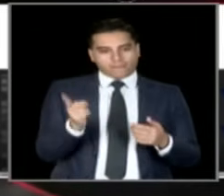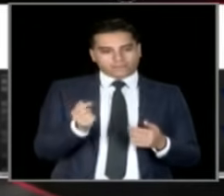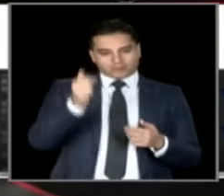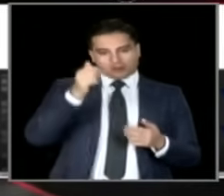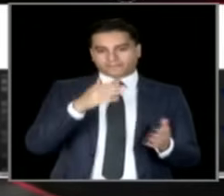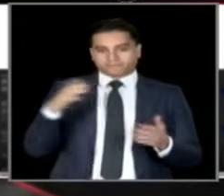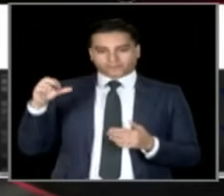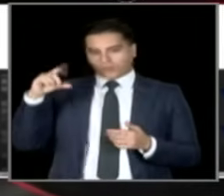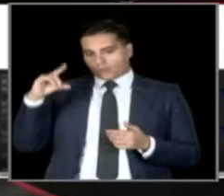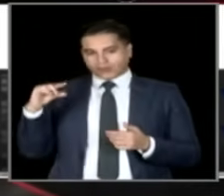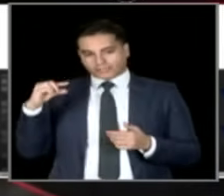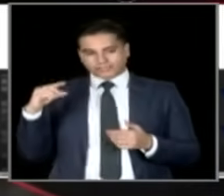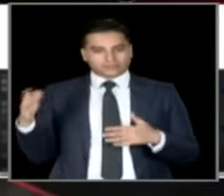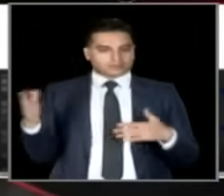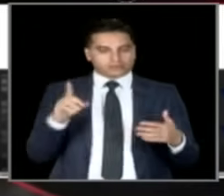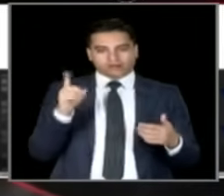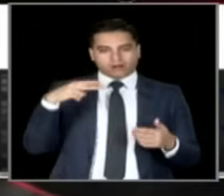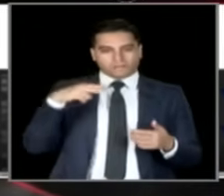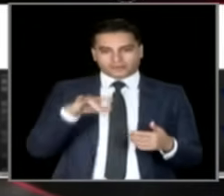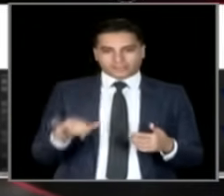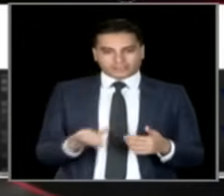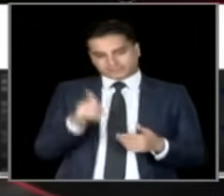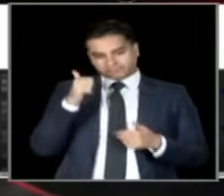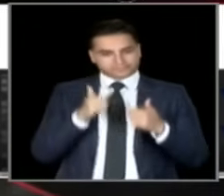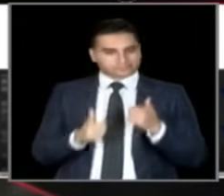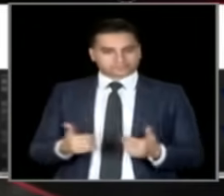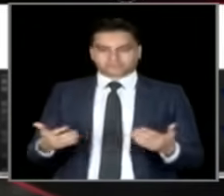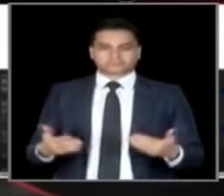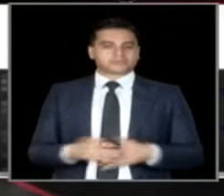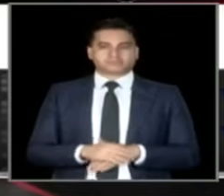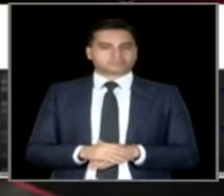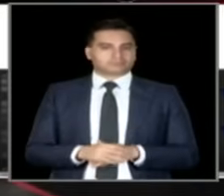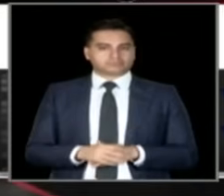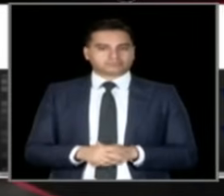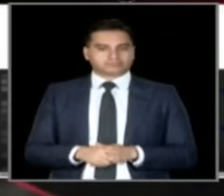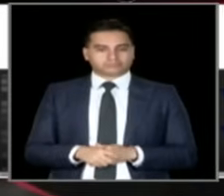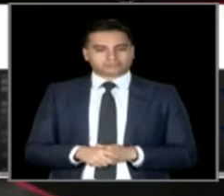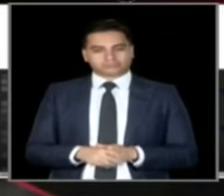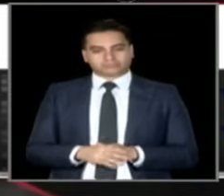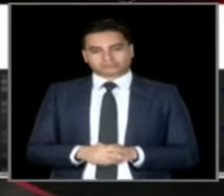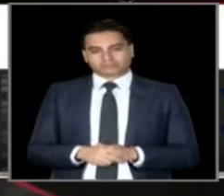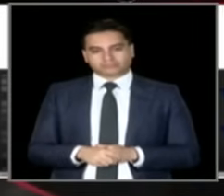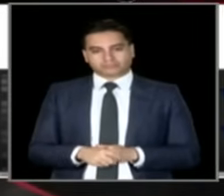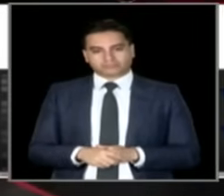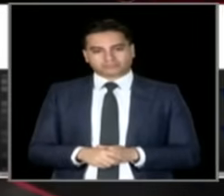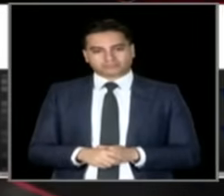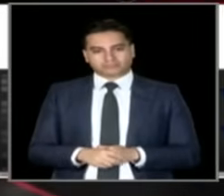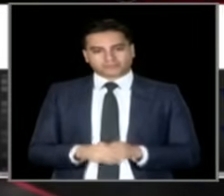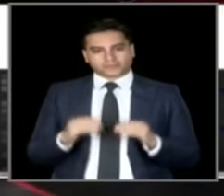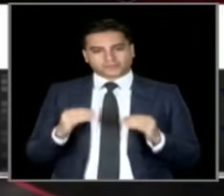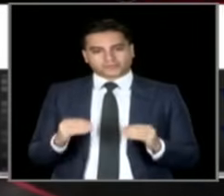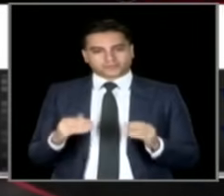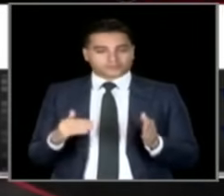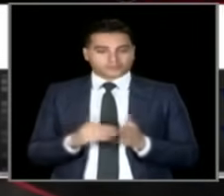يحيى يخلف، جبرة إبراهيم جبرة، وليد سيف، ربع المدهون.